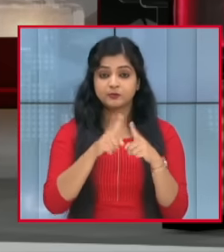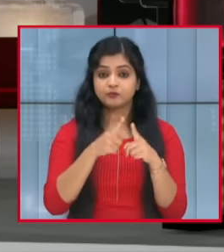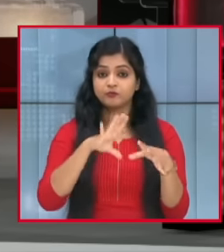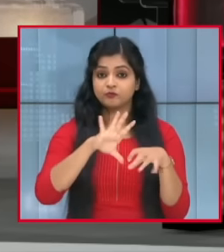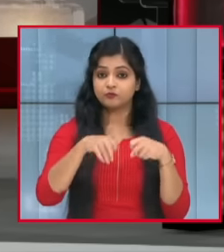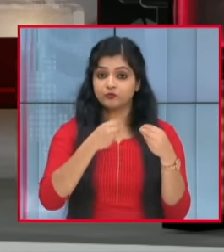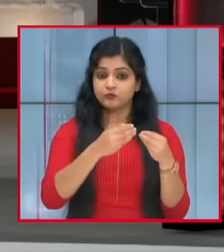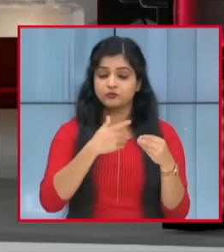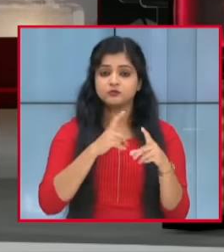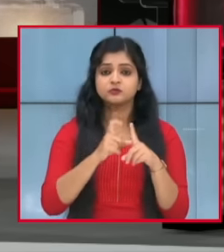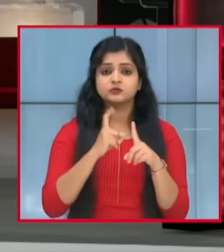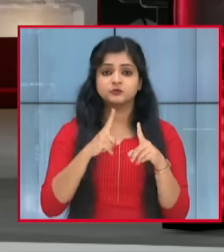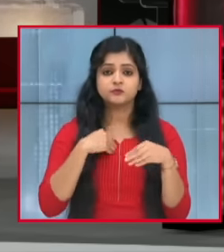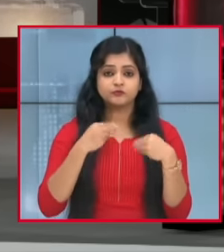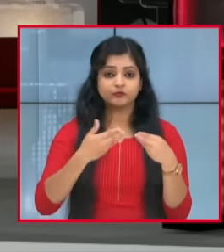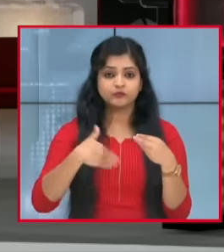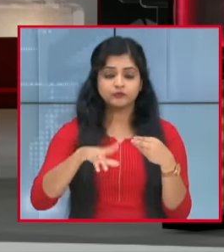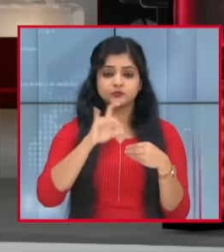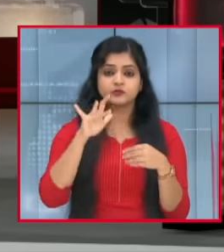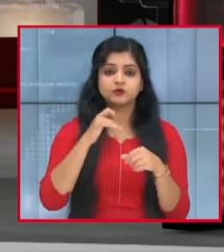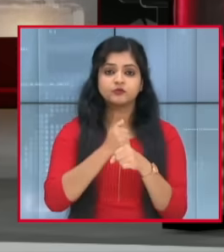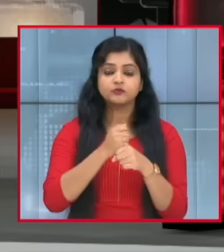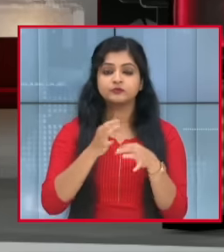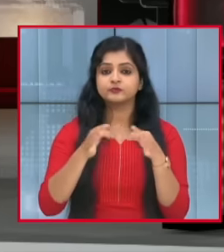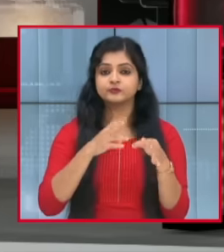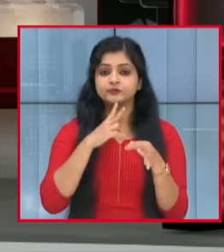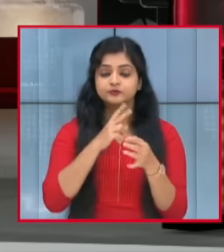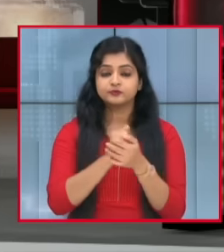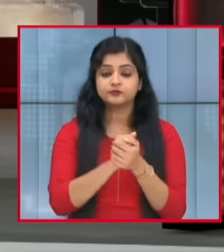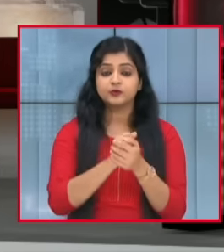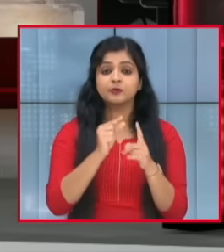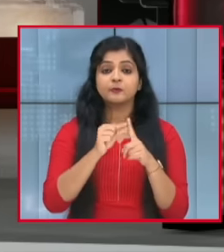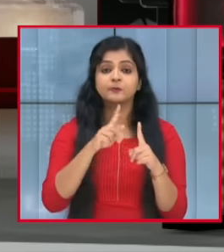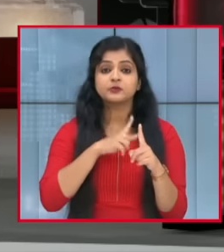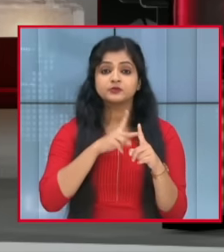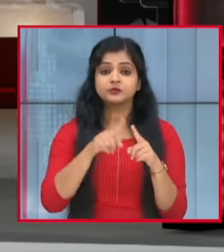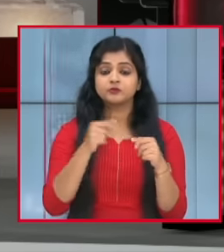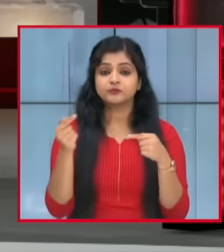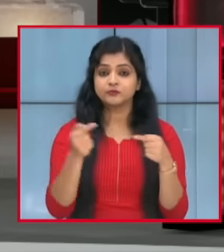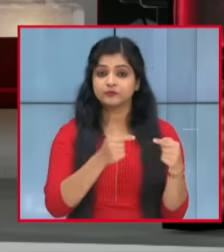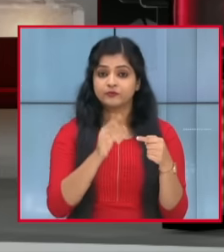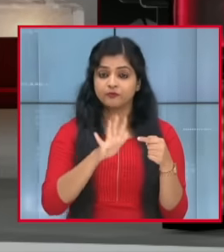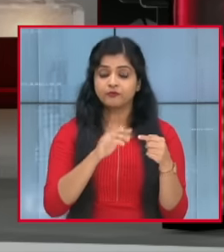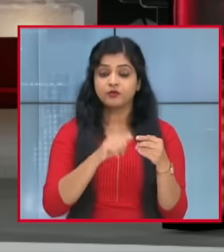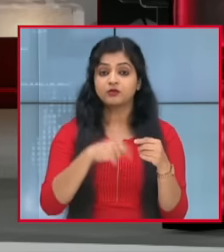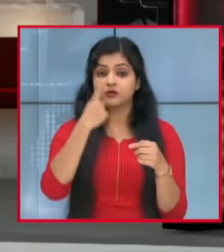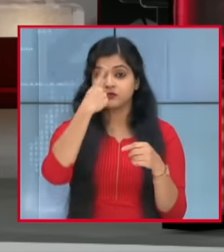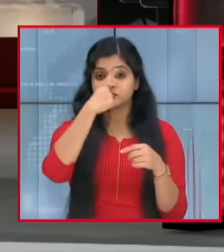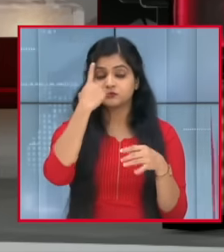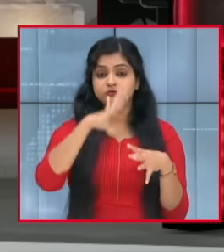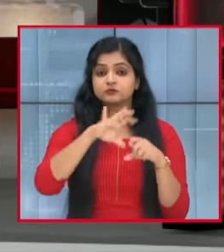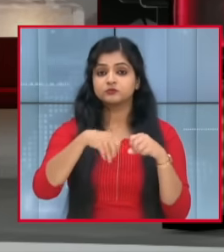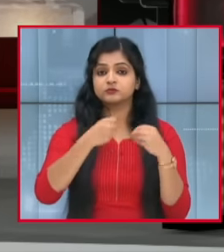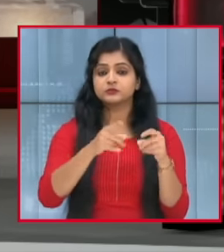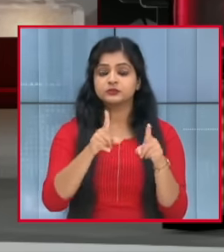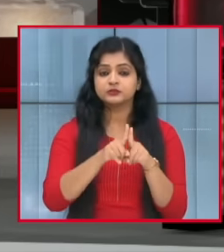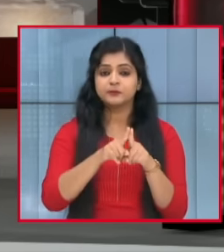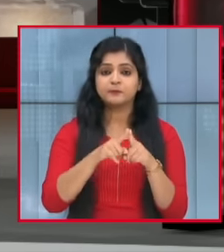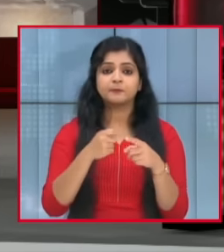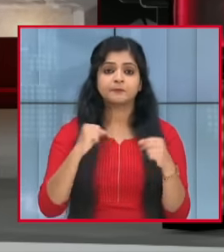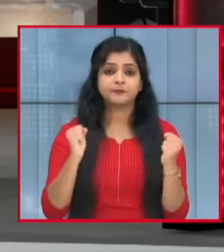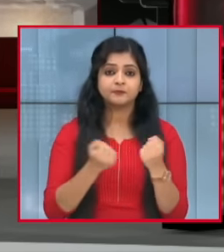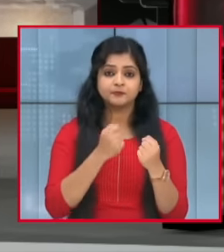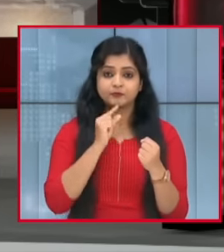ഉണ്ടായാൽ കർശന നടപടി ഉണ്ടാകുമെന്നും കേന്ദ്ര സർക്കാർ വ്യക്തമാക്കി. വ്യക്തികൾ തമ്മിൽ ഉണ്ടാകുന്ന തർക്കം പോലും ക്രൈസ്തവ വേട്ടയാടലായി ചിത്രീകരിക്കുവാനുള്ള